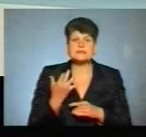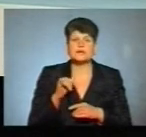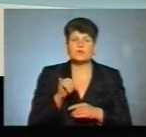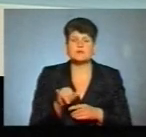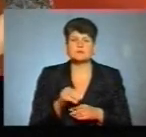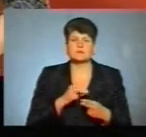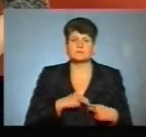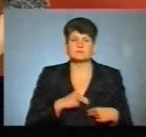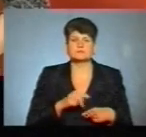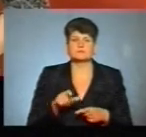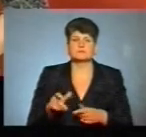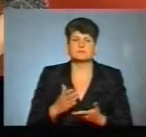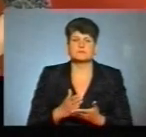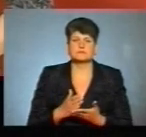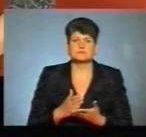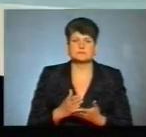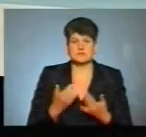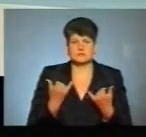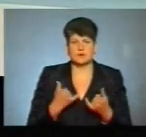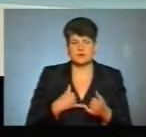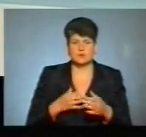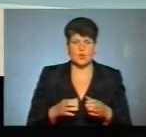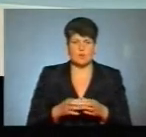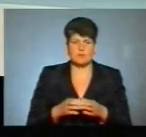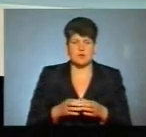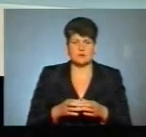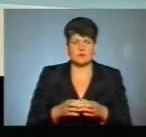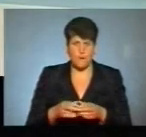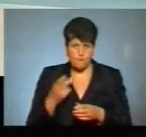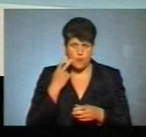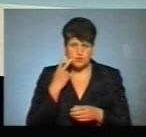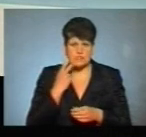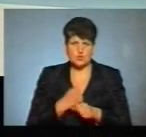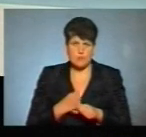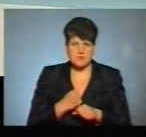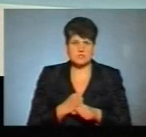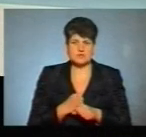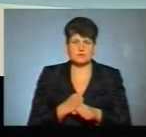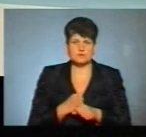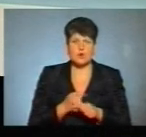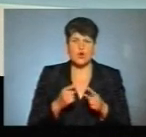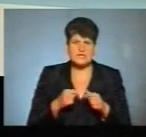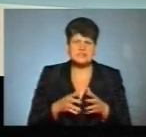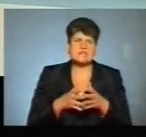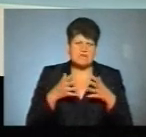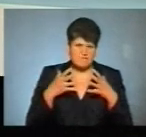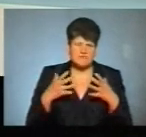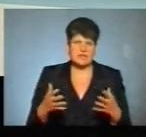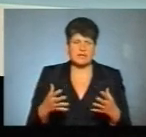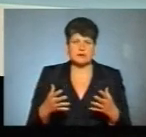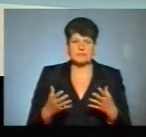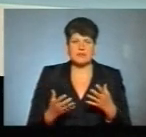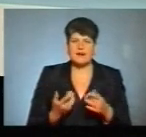вас працює, до речі? Наразі у нас команда десь таких постійно працюючих. Ну, організація сама по собі велика,